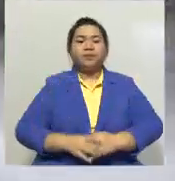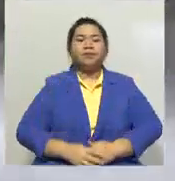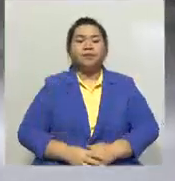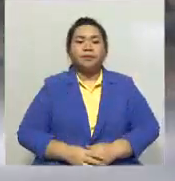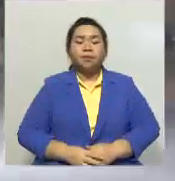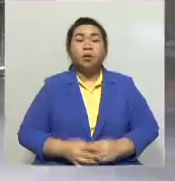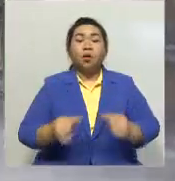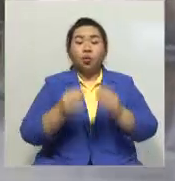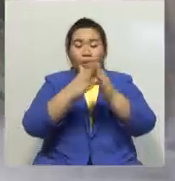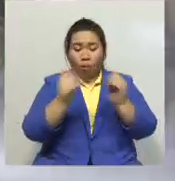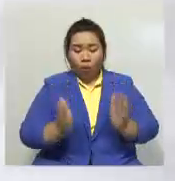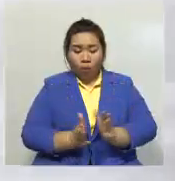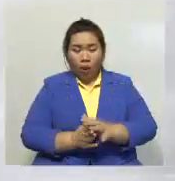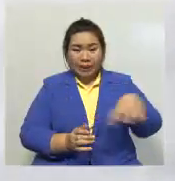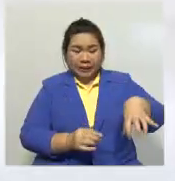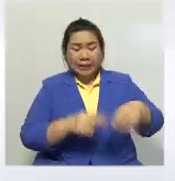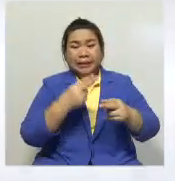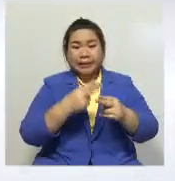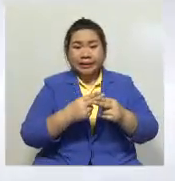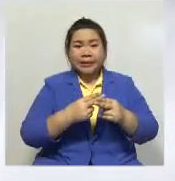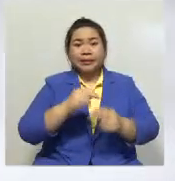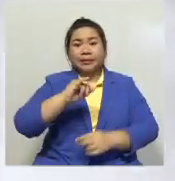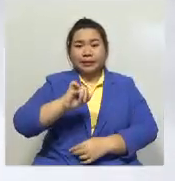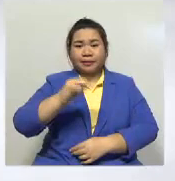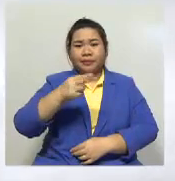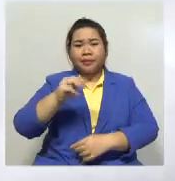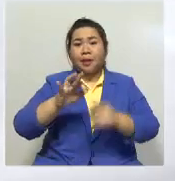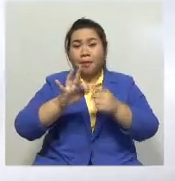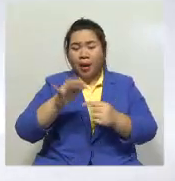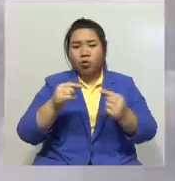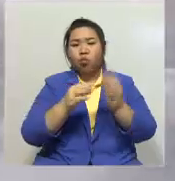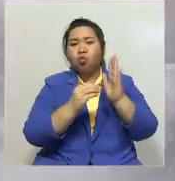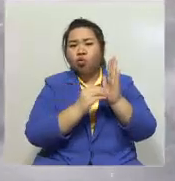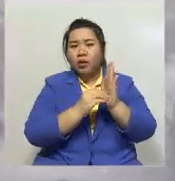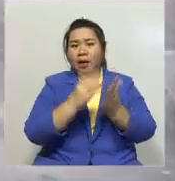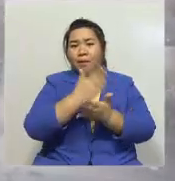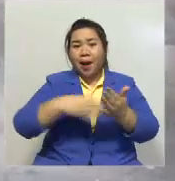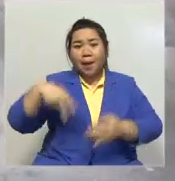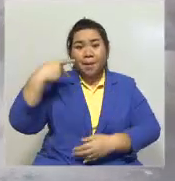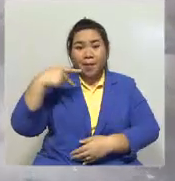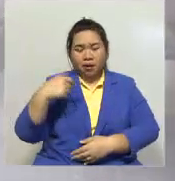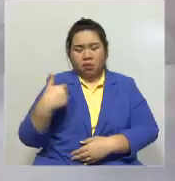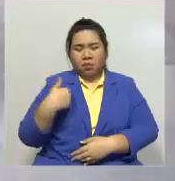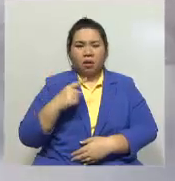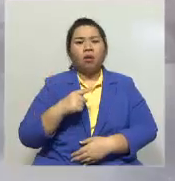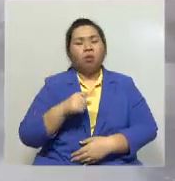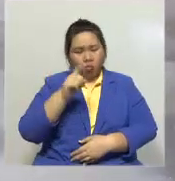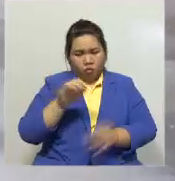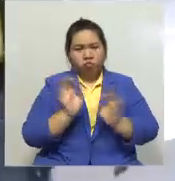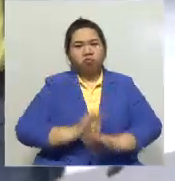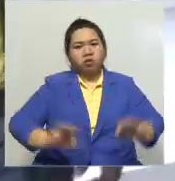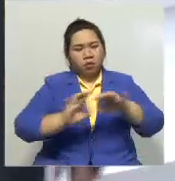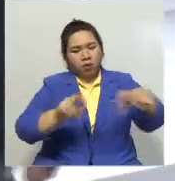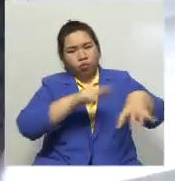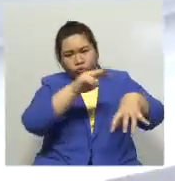สำหรับโบราณสถานวัดใหม่เทพนิมิตเขตบางพลัดกรุงเทพมหานครค่ะถือว่าเป็นสถานที่ทรงคุณค่าแก่การอนุรักษ์